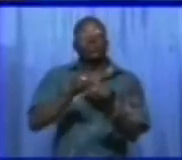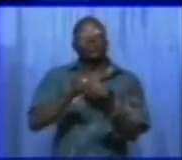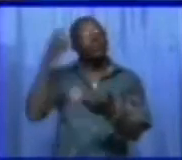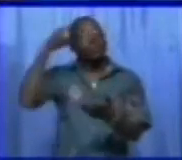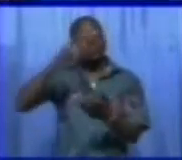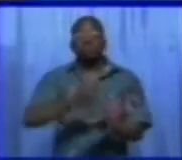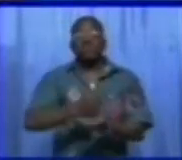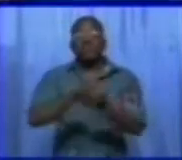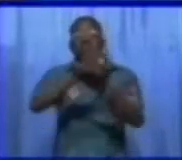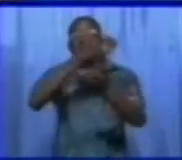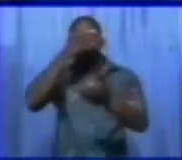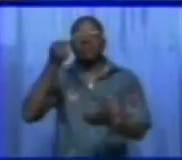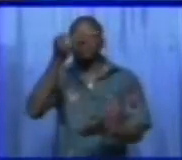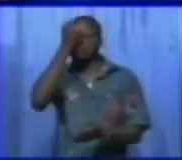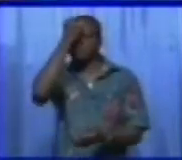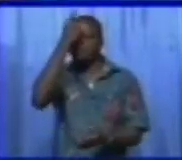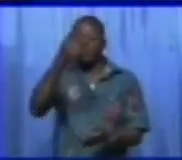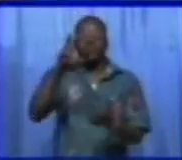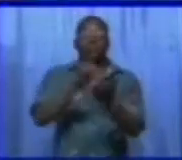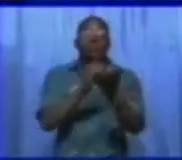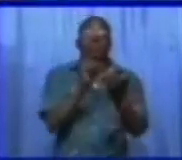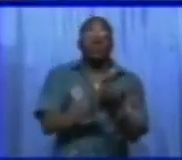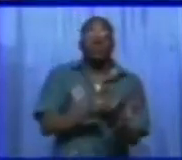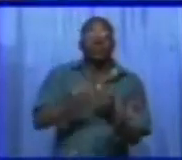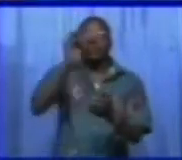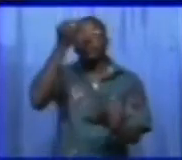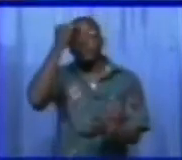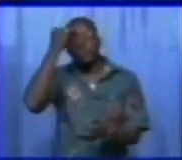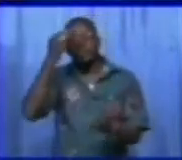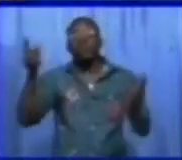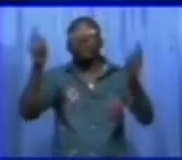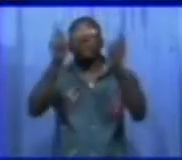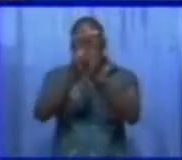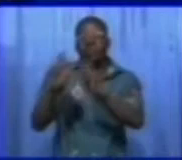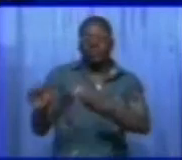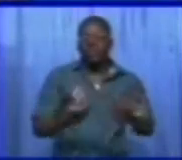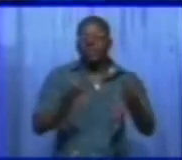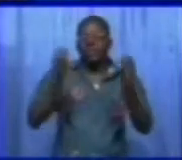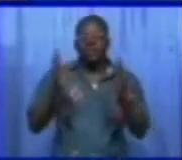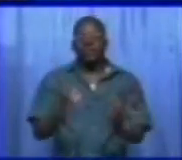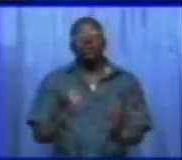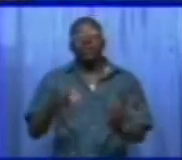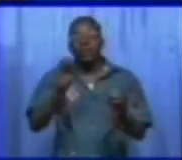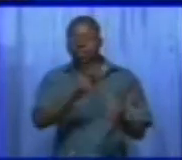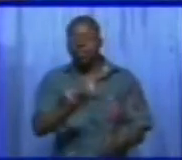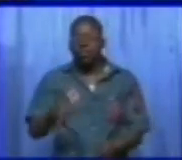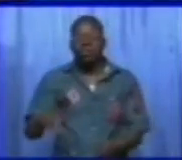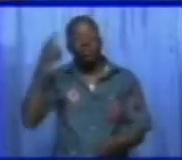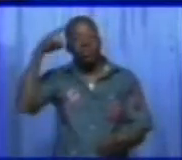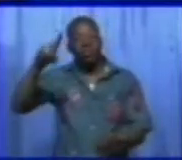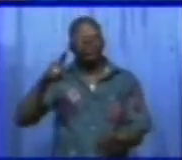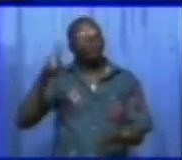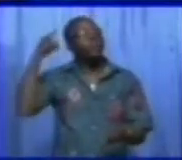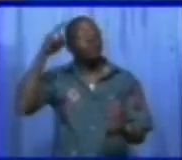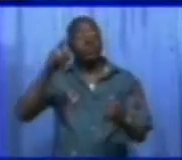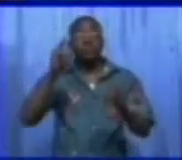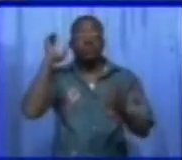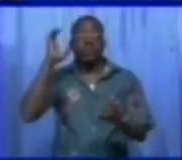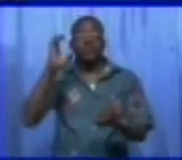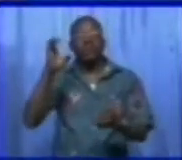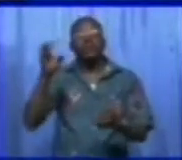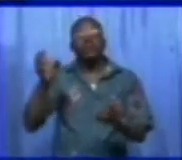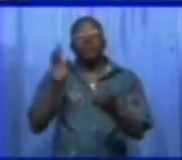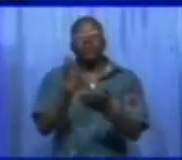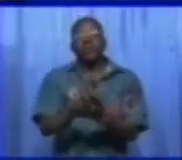Pour aider à une meilleure compréhension du document, le ministère a réuni les acteurs à Ouagadougou pour une séance d'immersion des détails avec